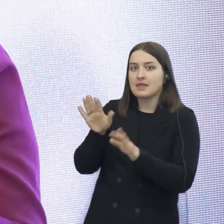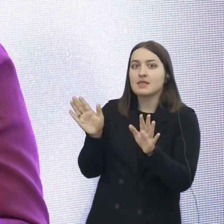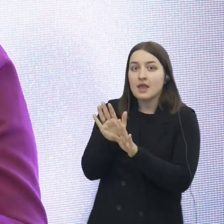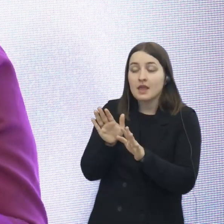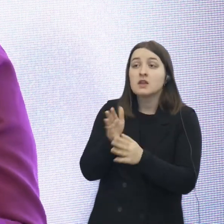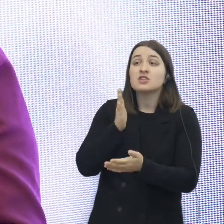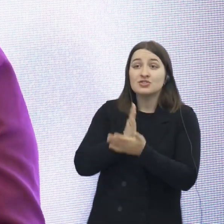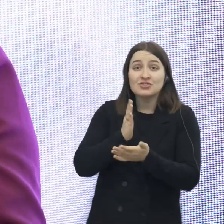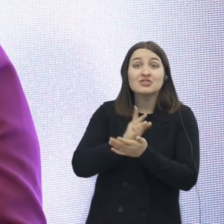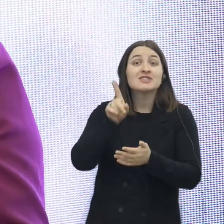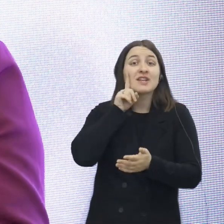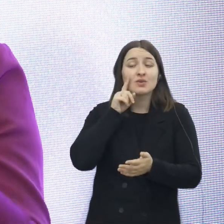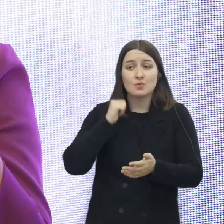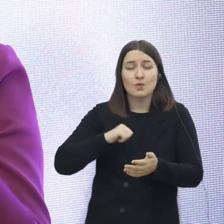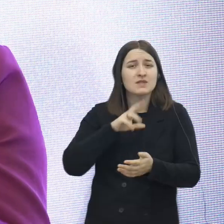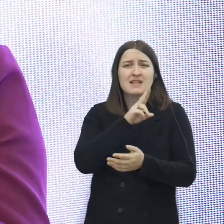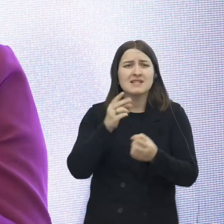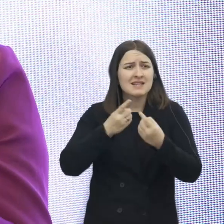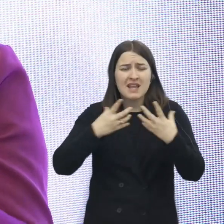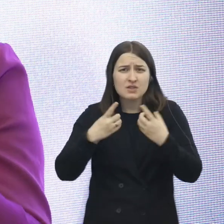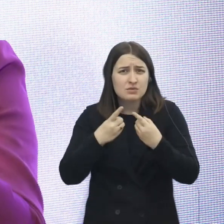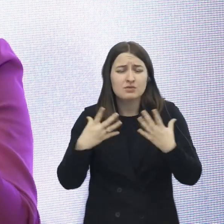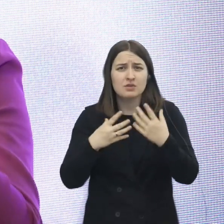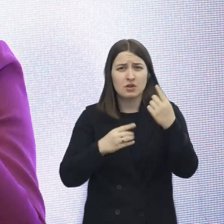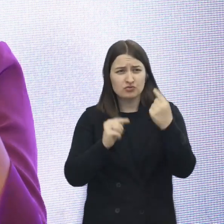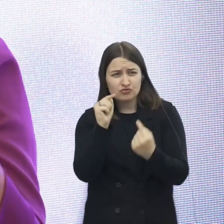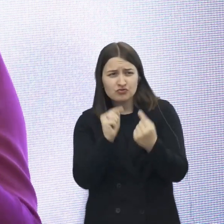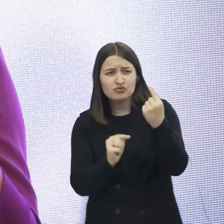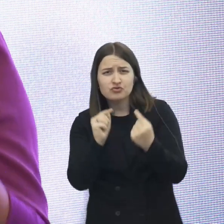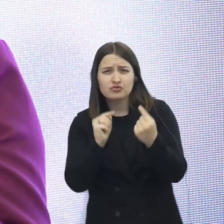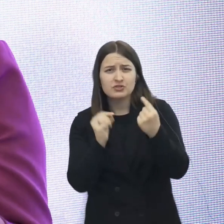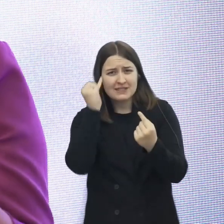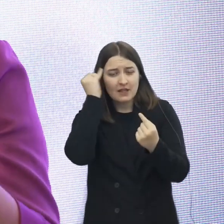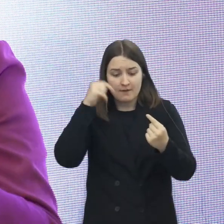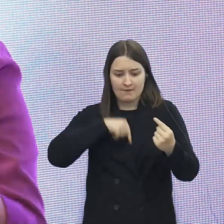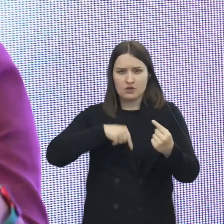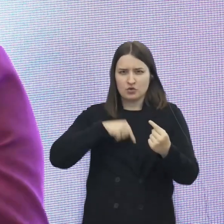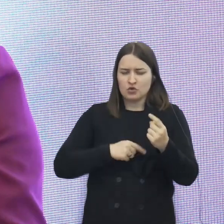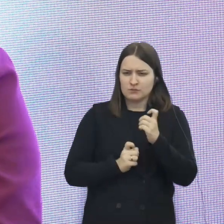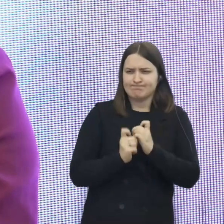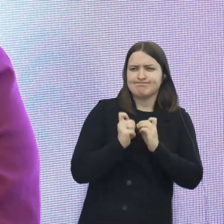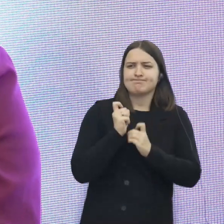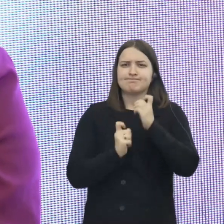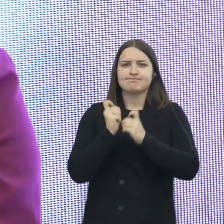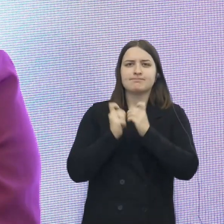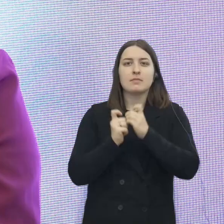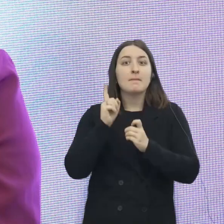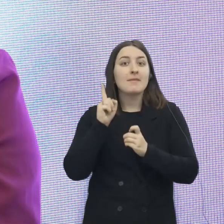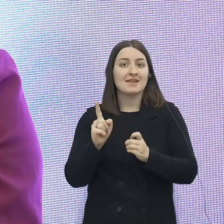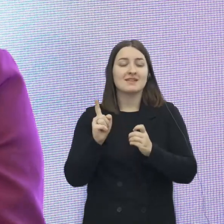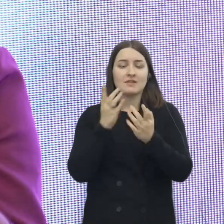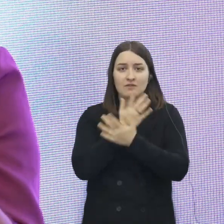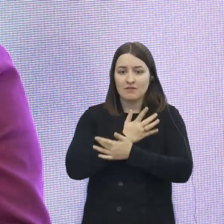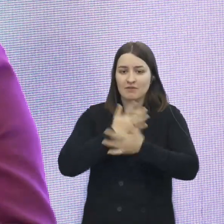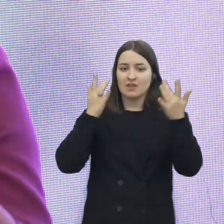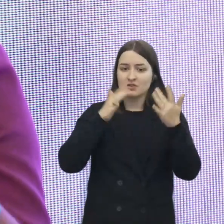su šitom idėjom ir priešinasi jom viduje, bet viešojo erdvėje, ne, kadangi reikia